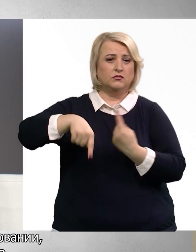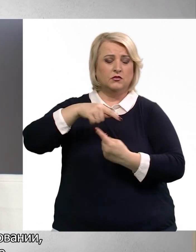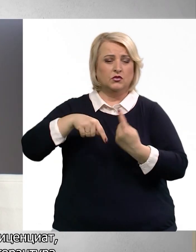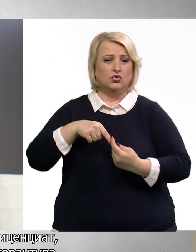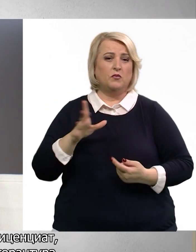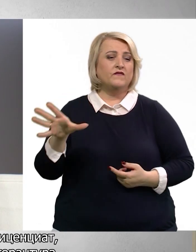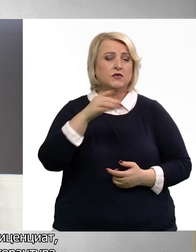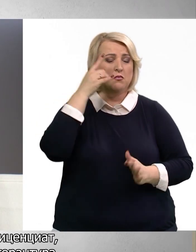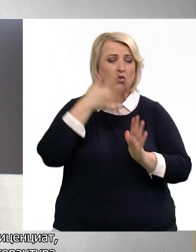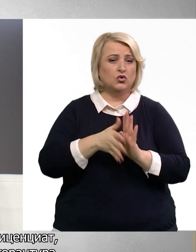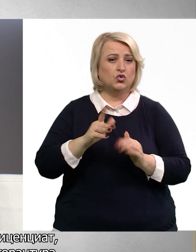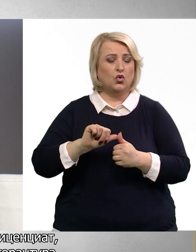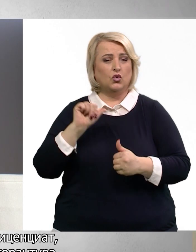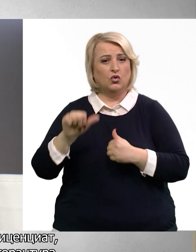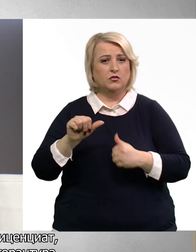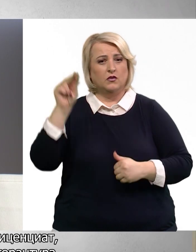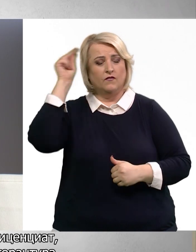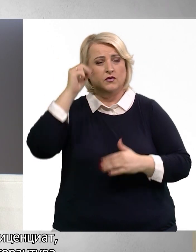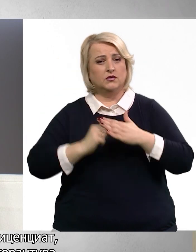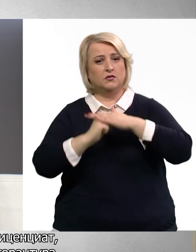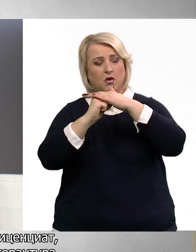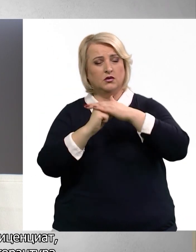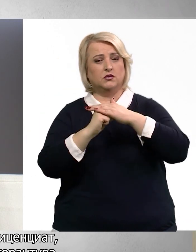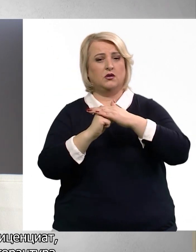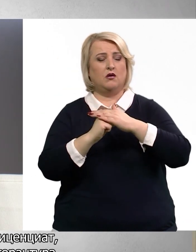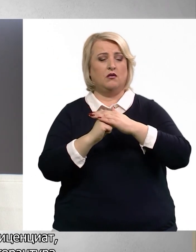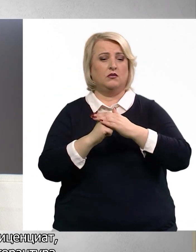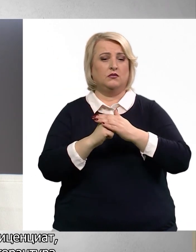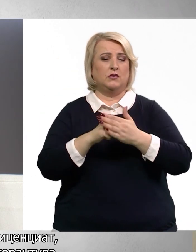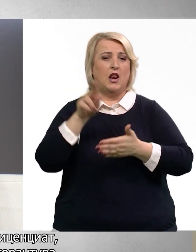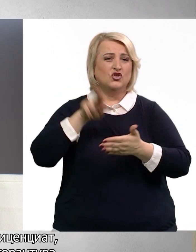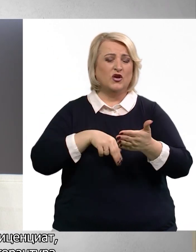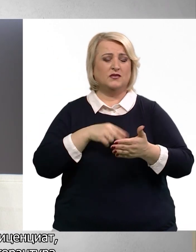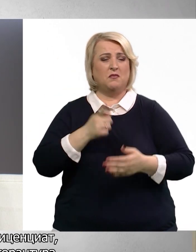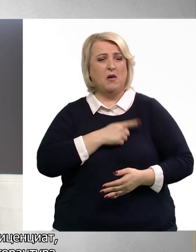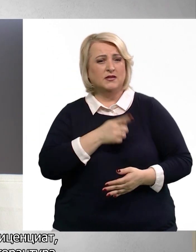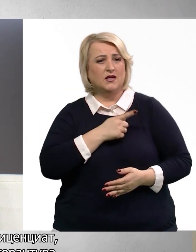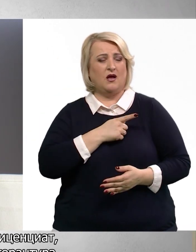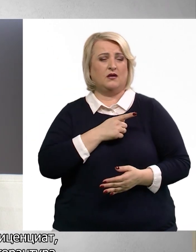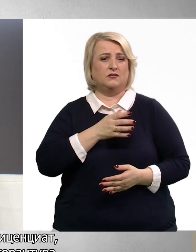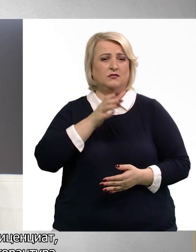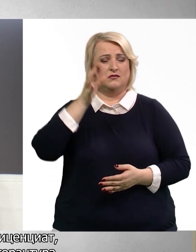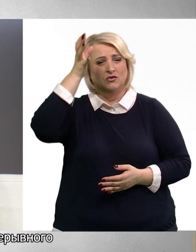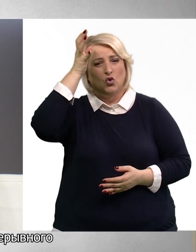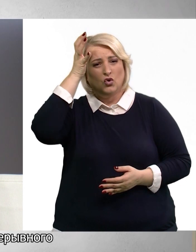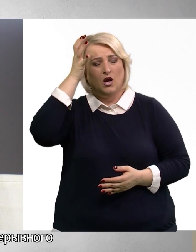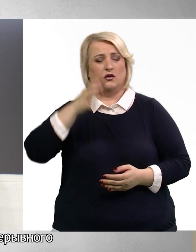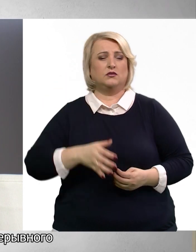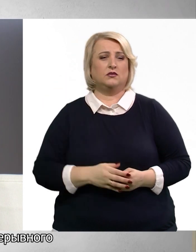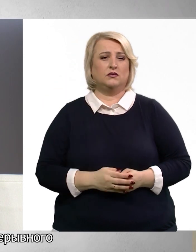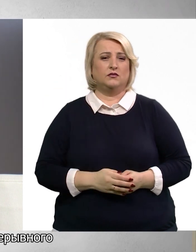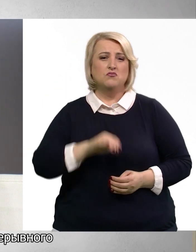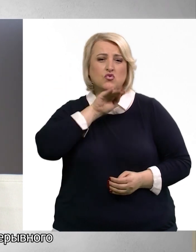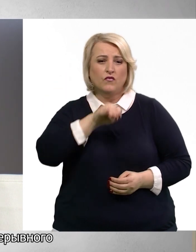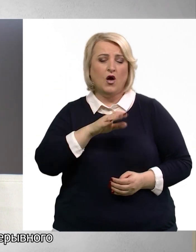clar că pe lângă învățământul de bază, deci licență, master, studii de doctorat, postdoctorat, avem